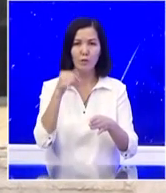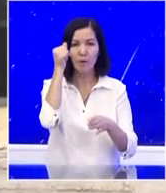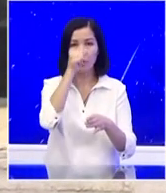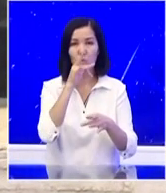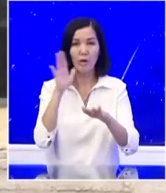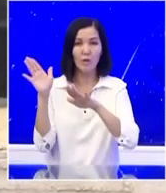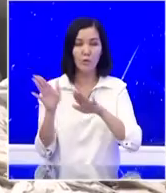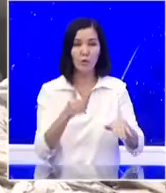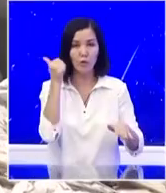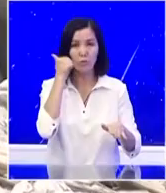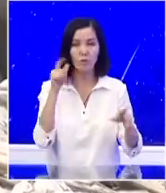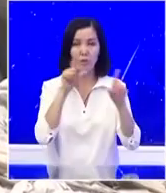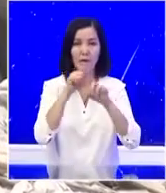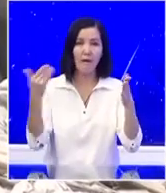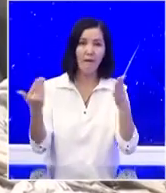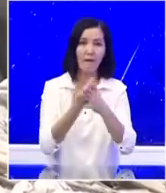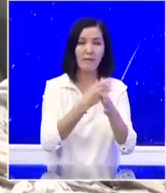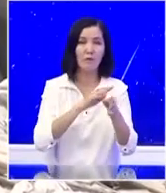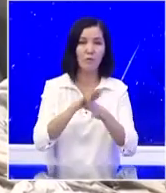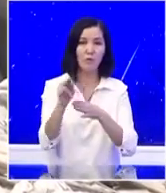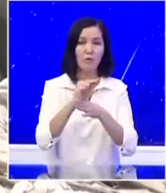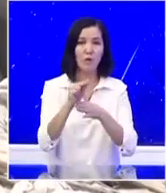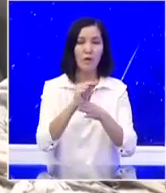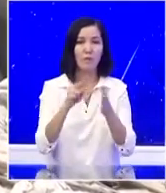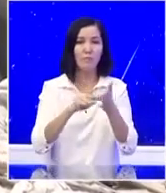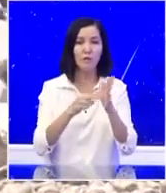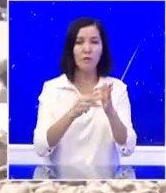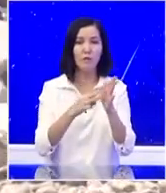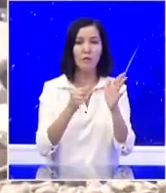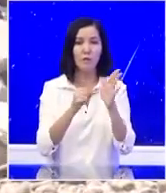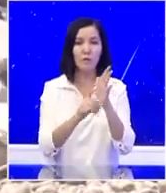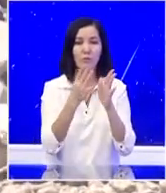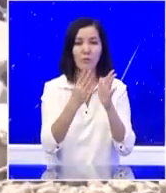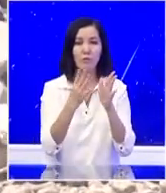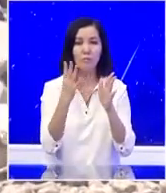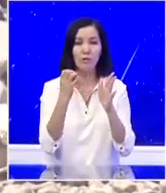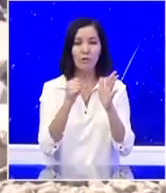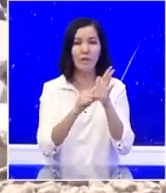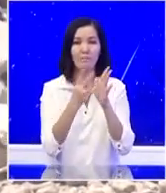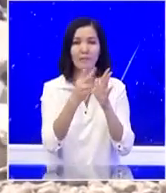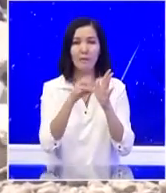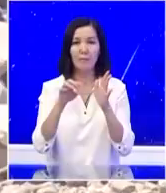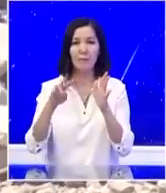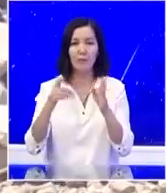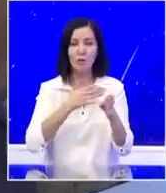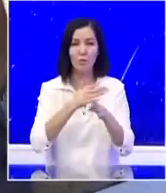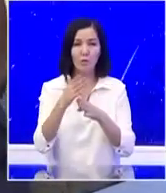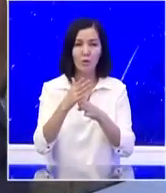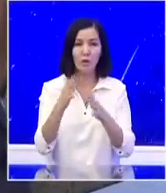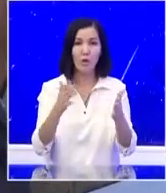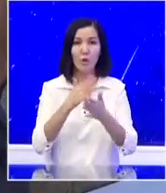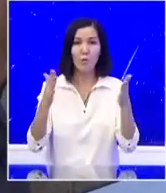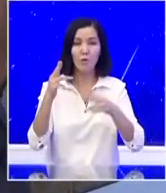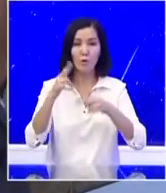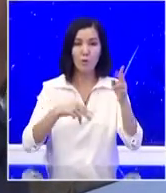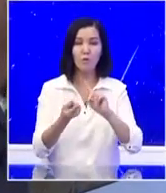болыпты. Тозған ғимаратты өңдеуден өткізу үшін бюджеттен 864 миллион 562 мың теңге бөлінген. Қазір бұл жер үлкен